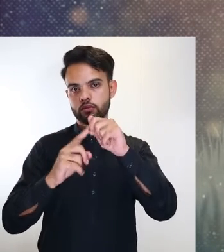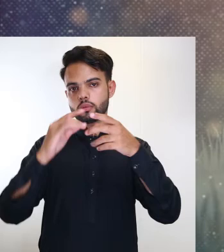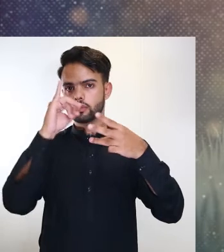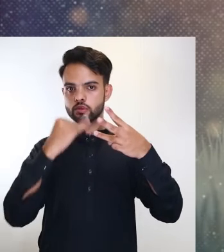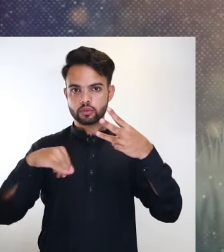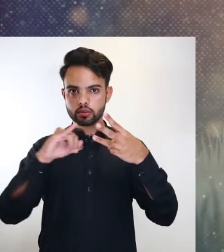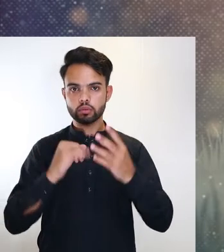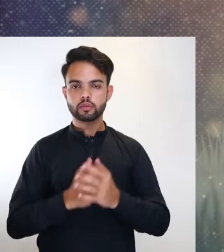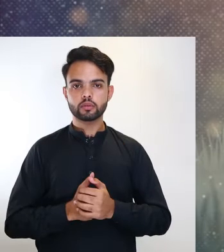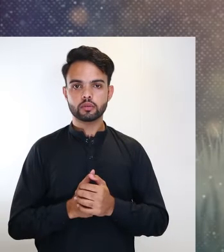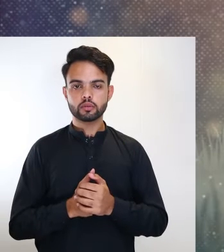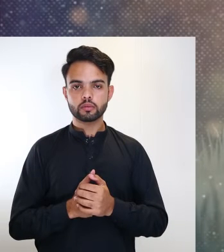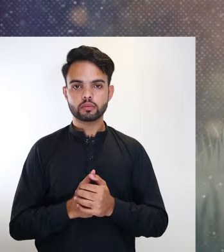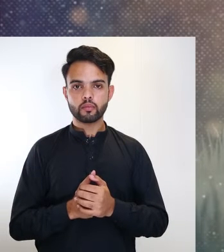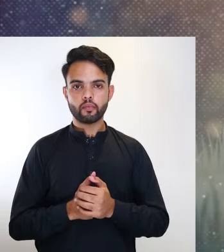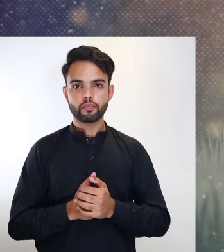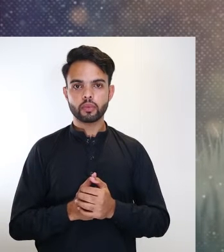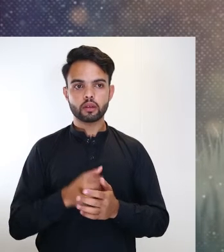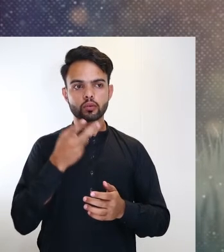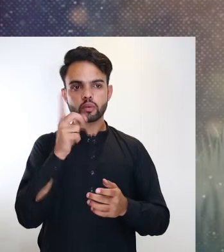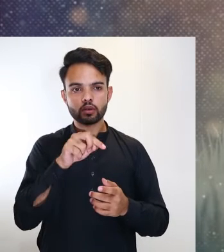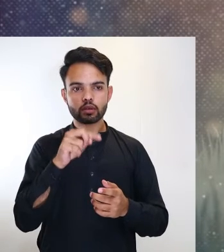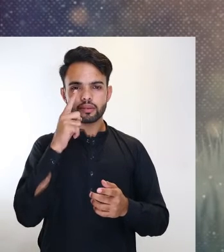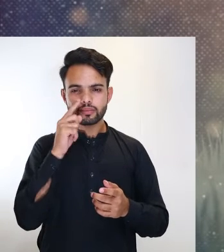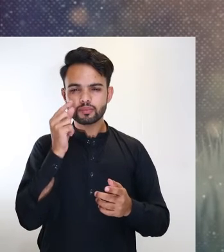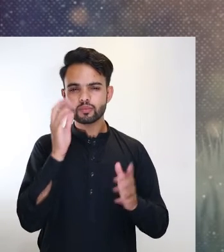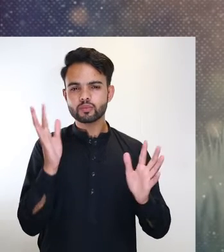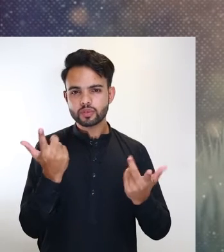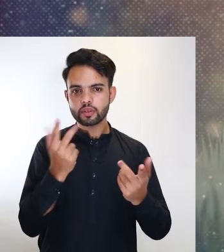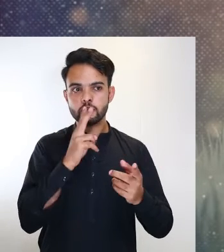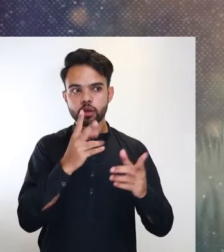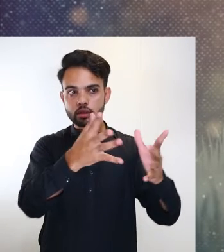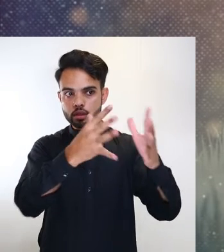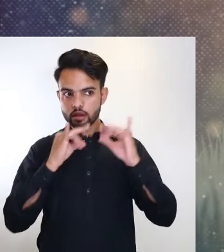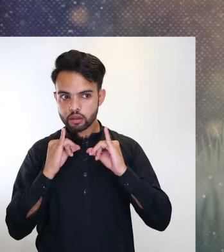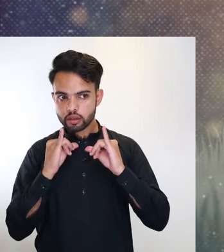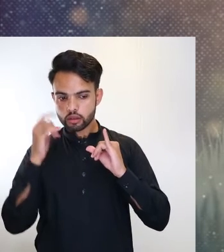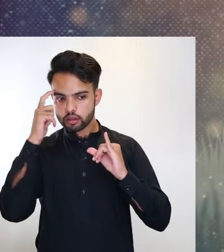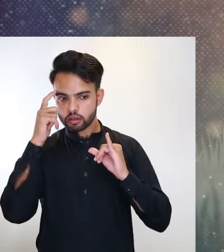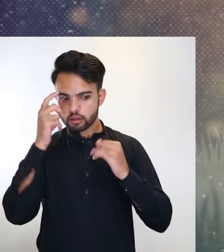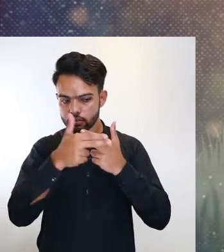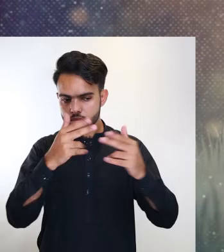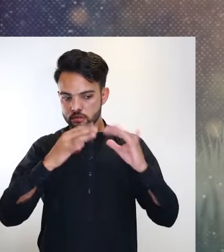जब कोई बंदा तवज्जो से बात को सुनने के बाद तवक्को के ऐन मुताबिक अमल करे।